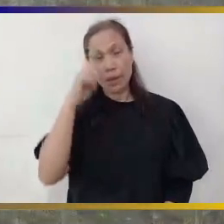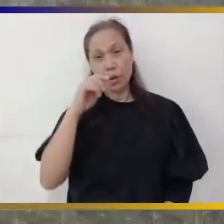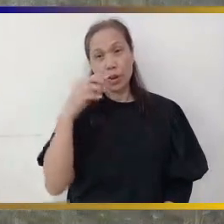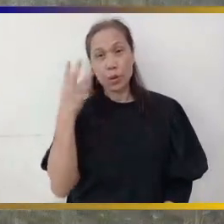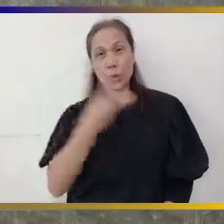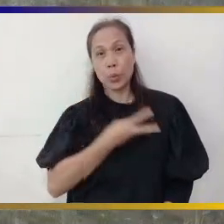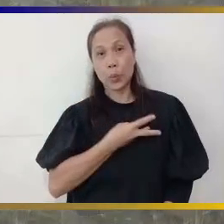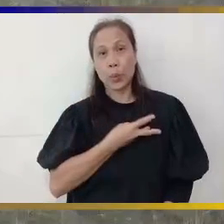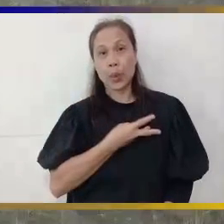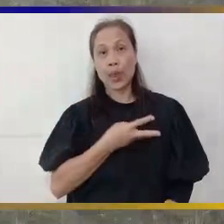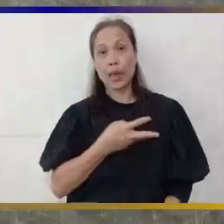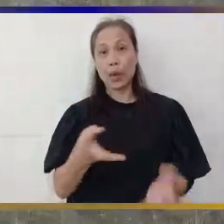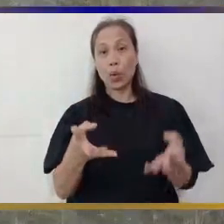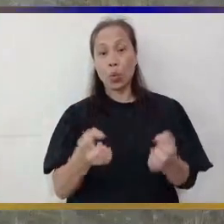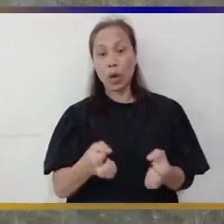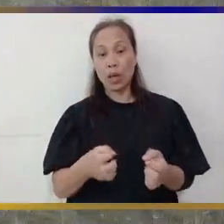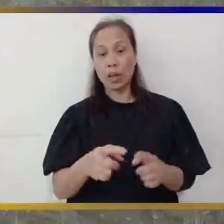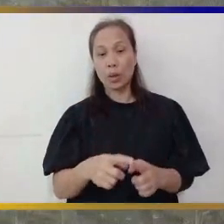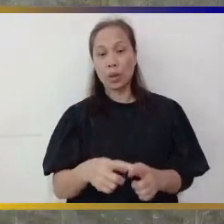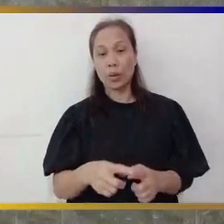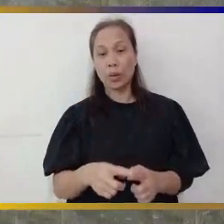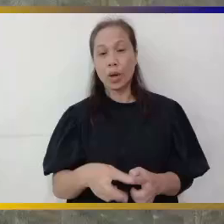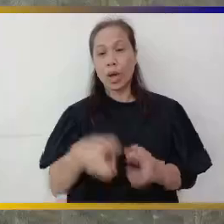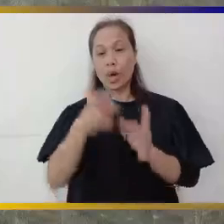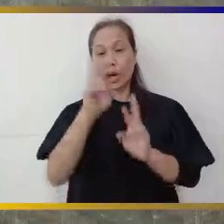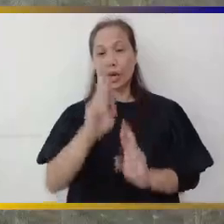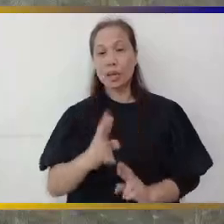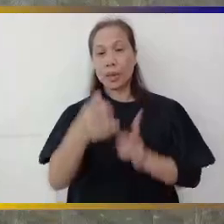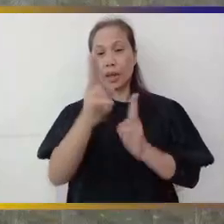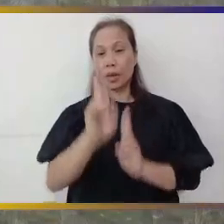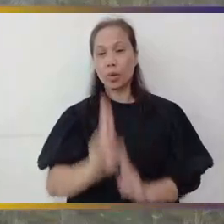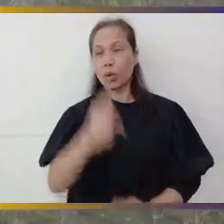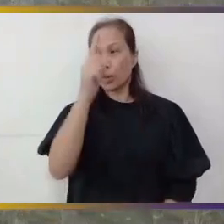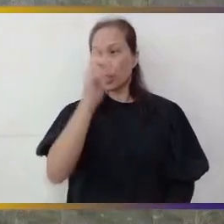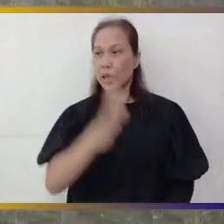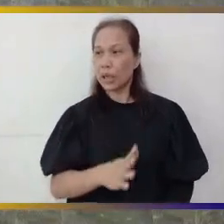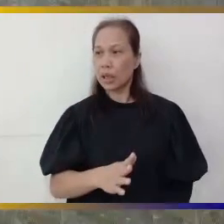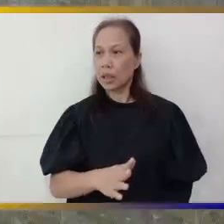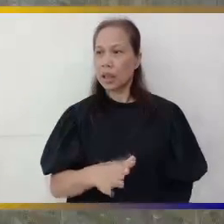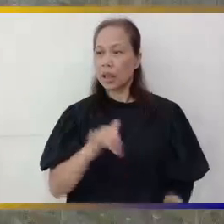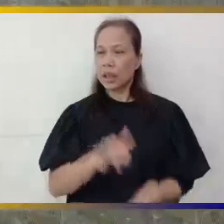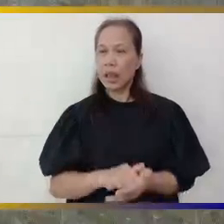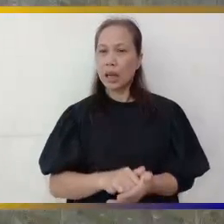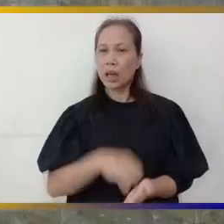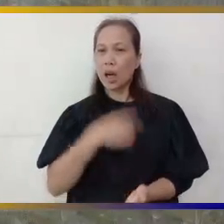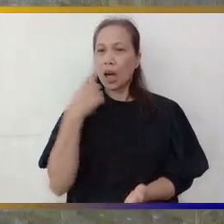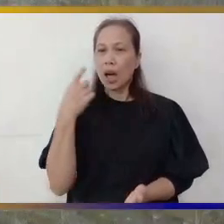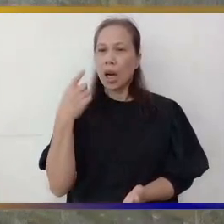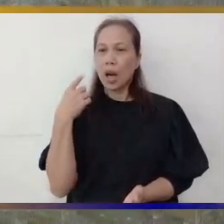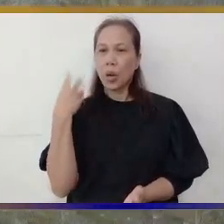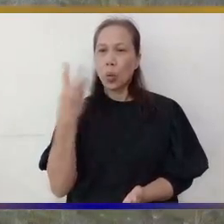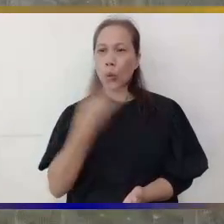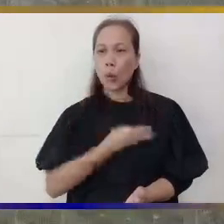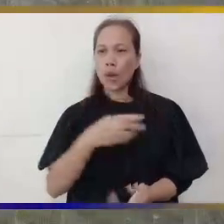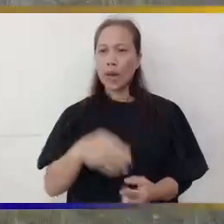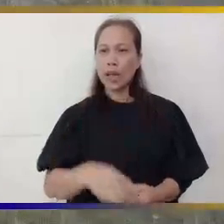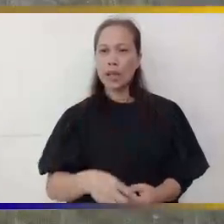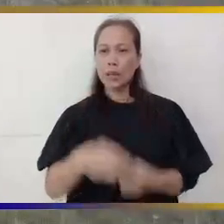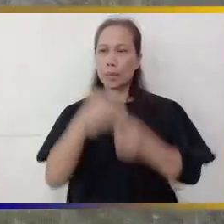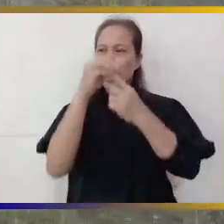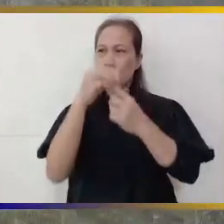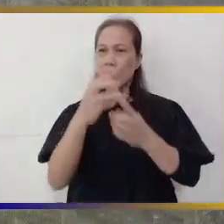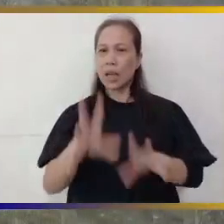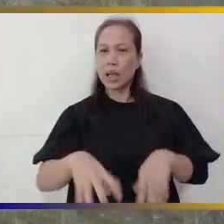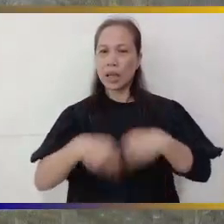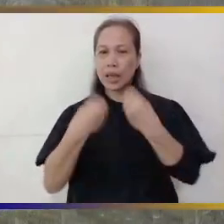God and what I'm doing ngayon ito ay special na binibigay ko lamang sa Diyos at hindi sa trabaho ko hindi sa